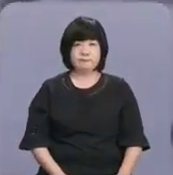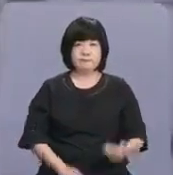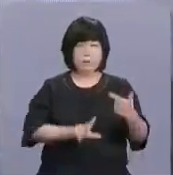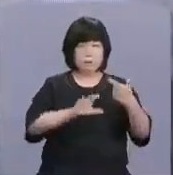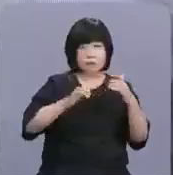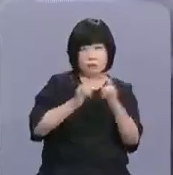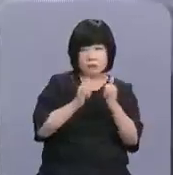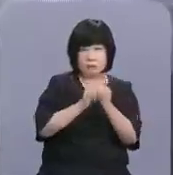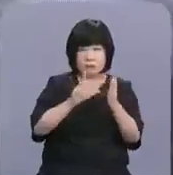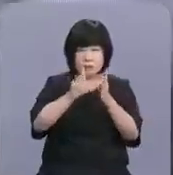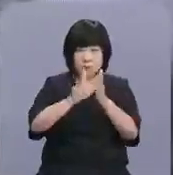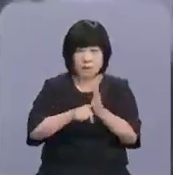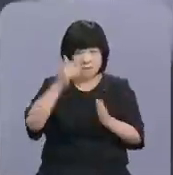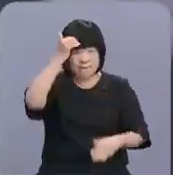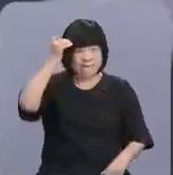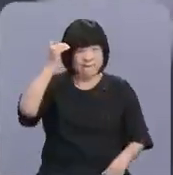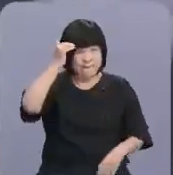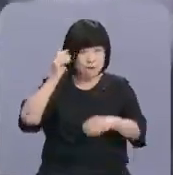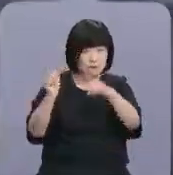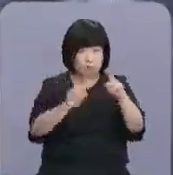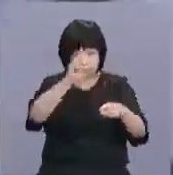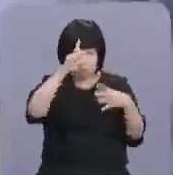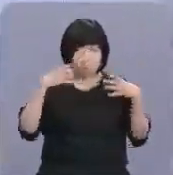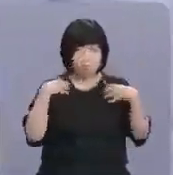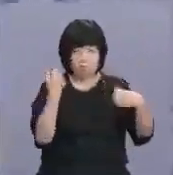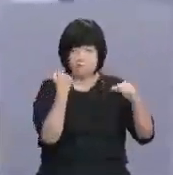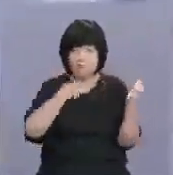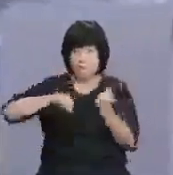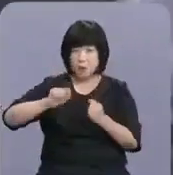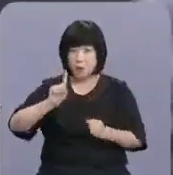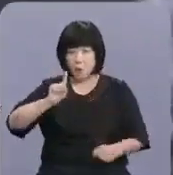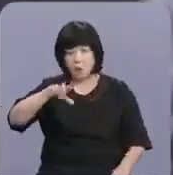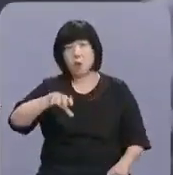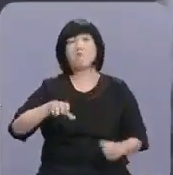6.25 전쟁 당시 대한민국 정부가 피신한 곳이 바로 부산입니다.